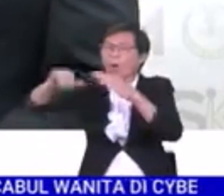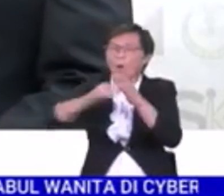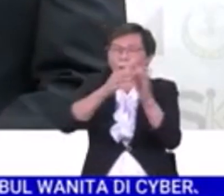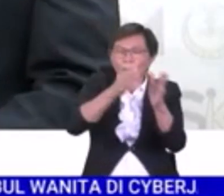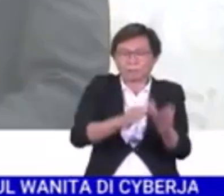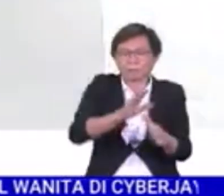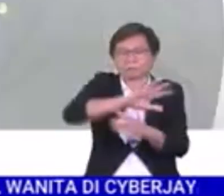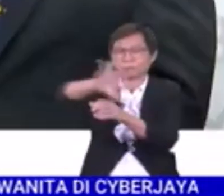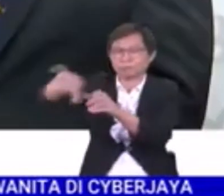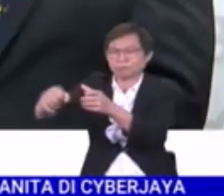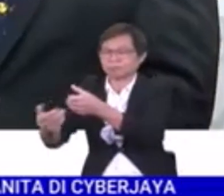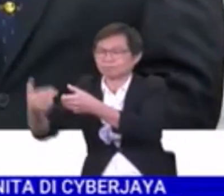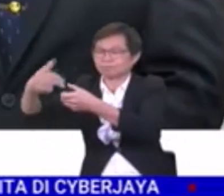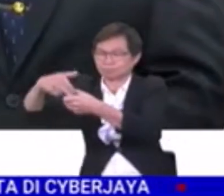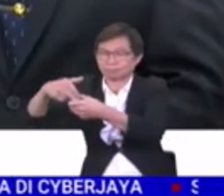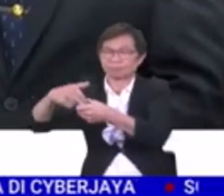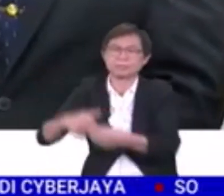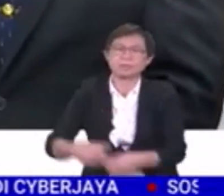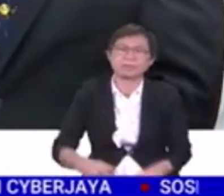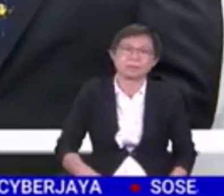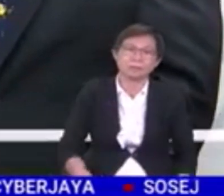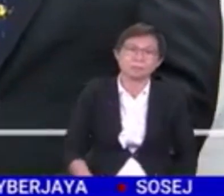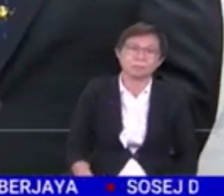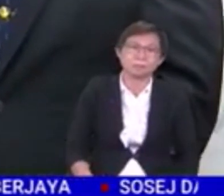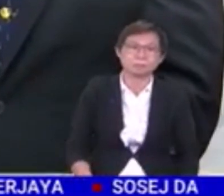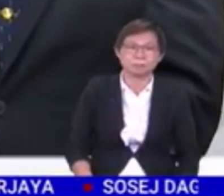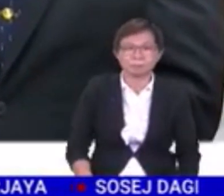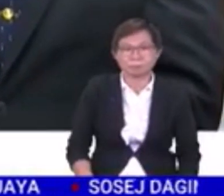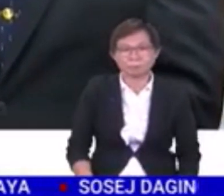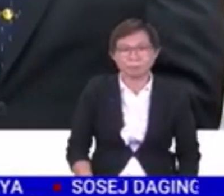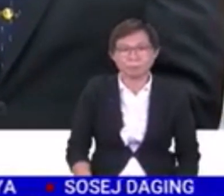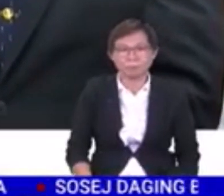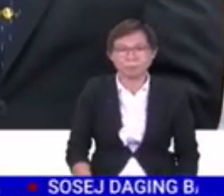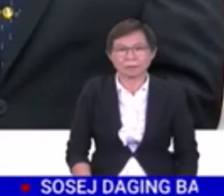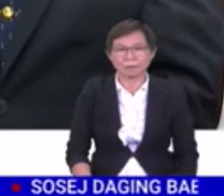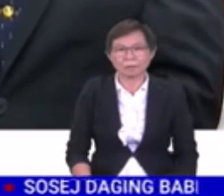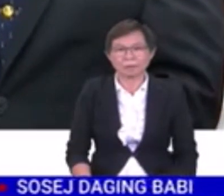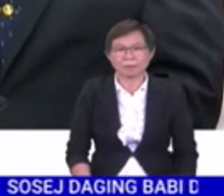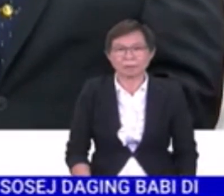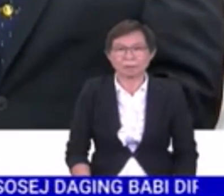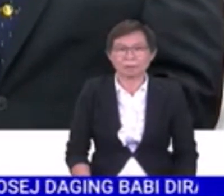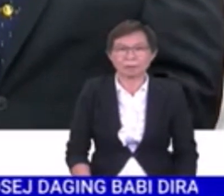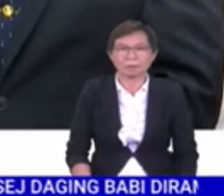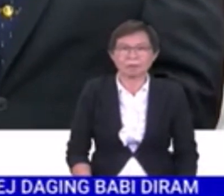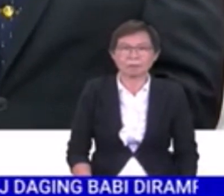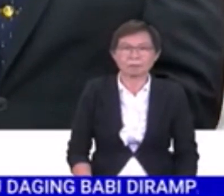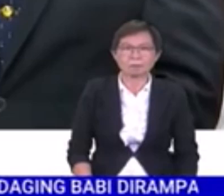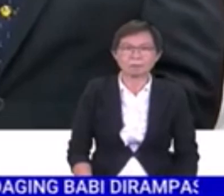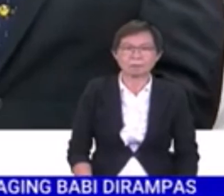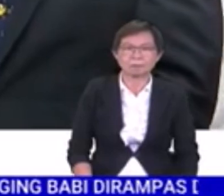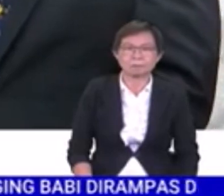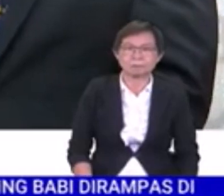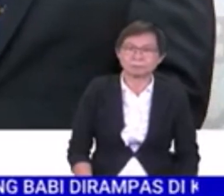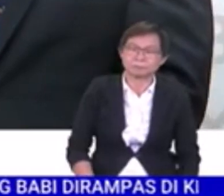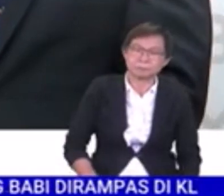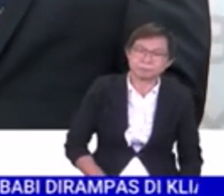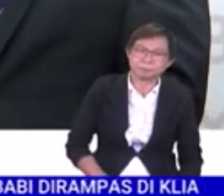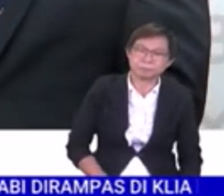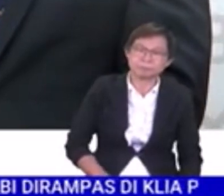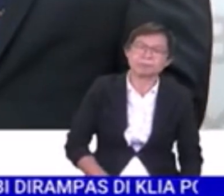pH yang daripada Apa nama Fauzi facility such an kita